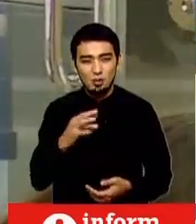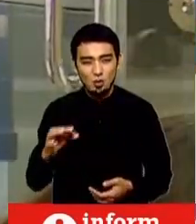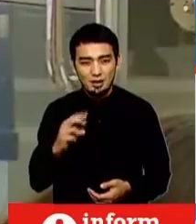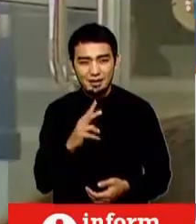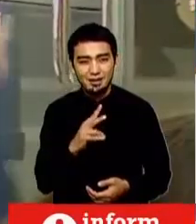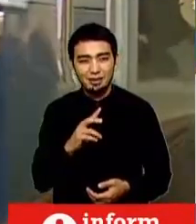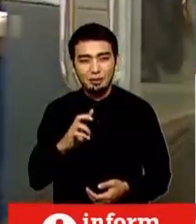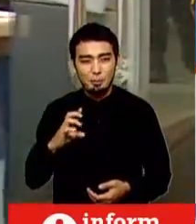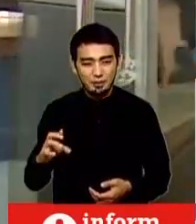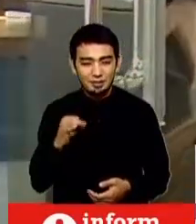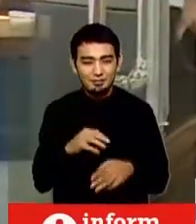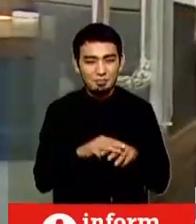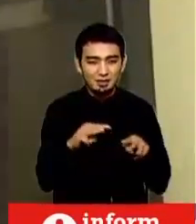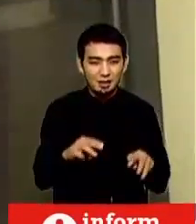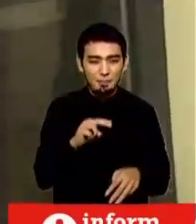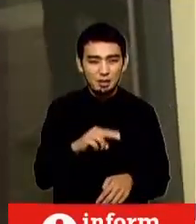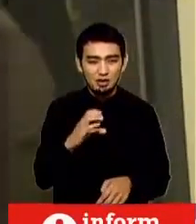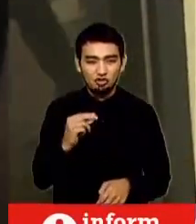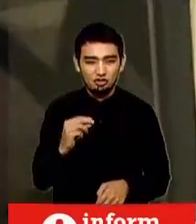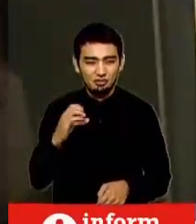КНБ и Министерство ПЧС.